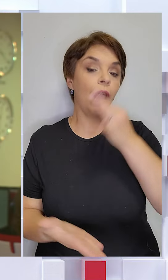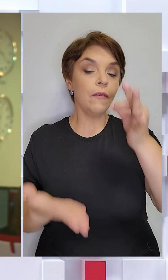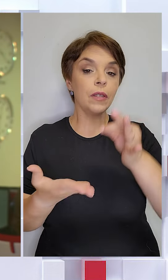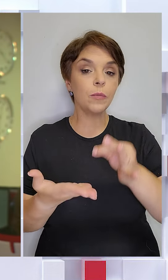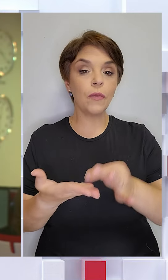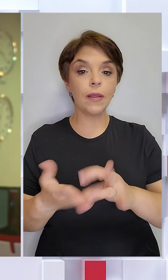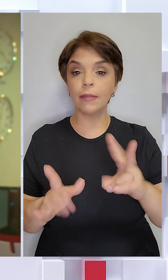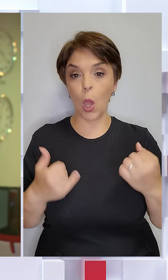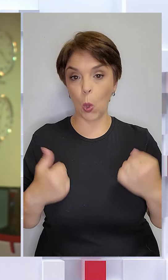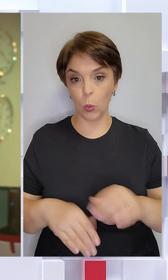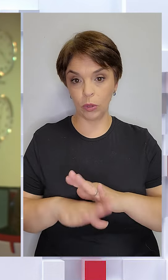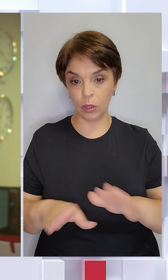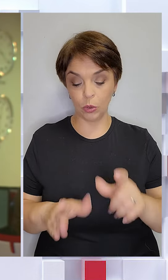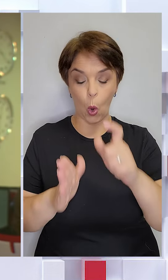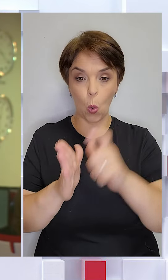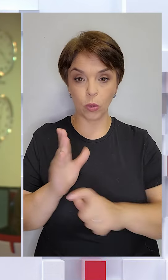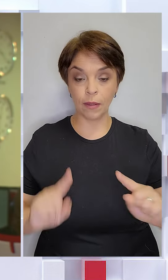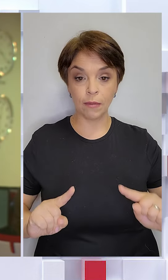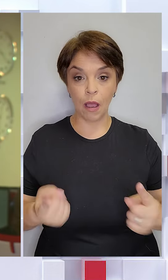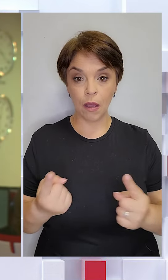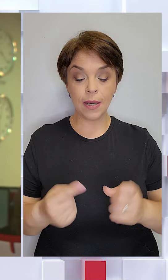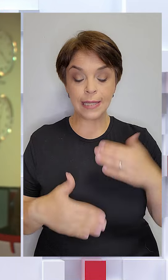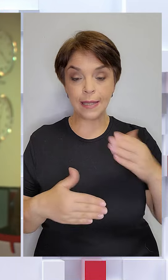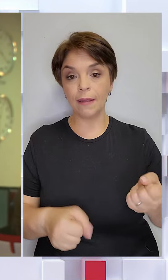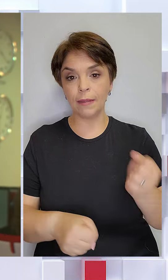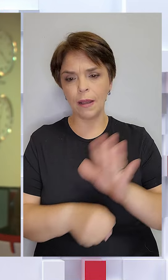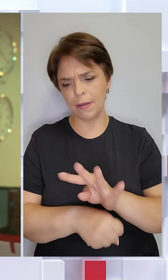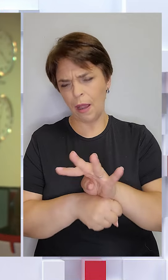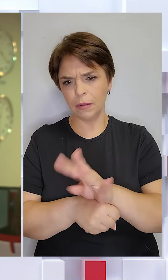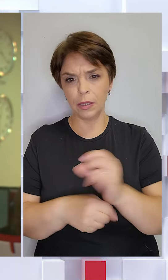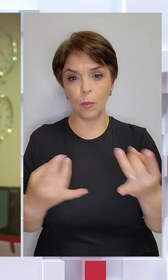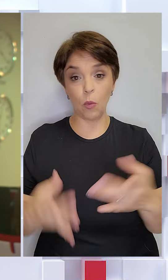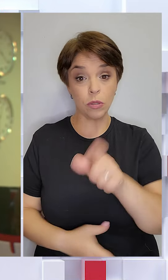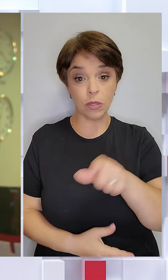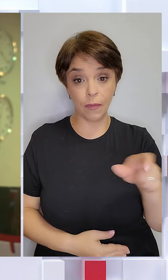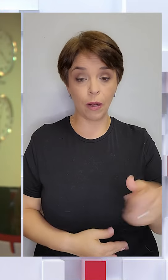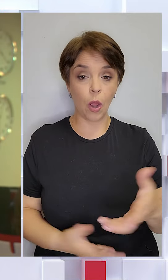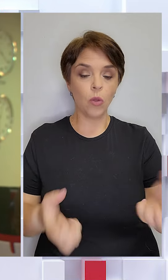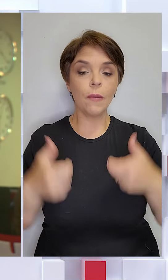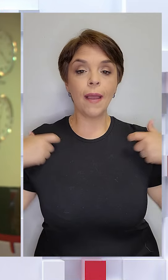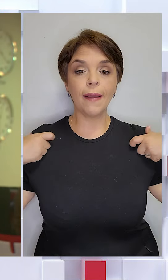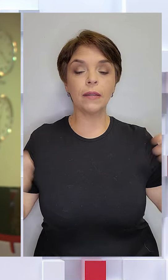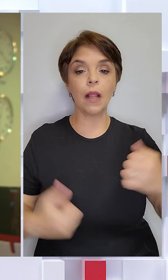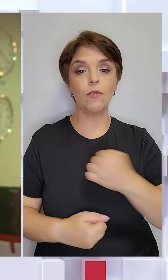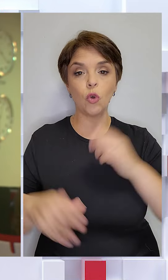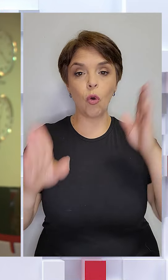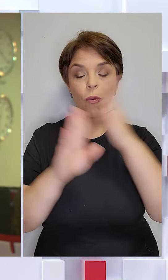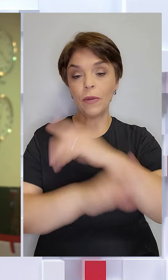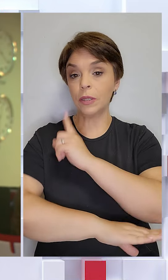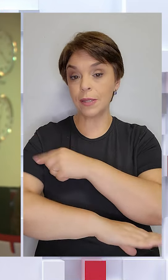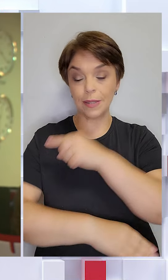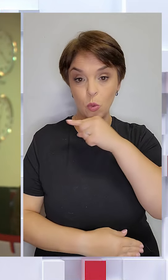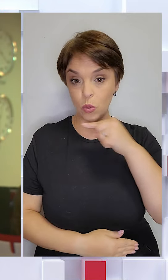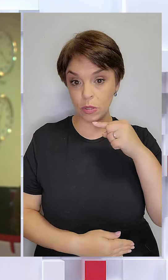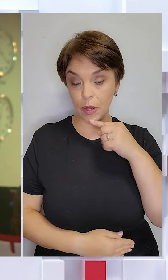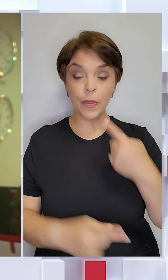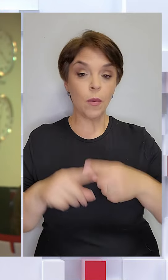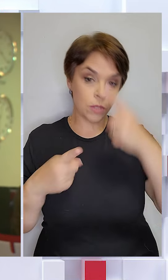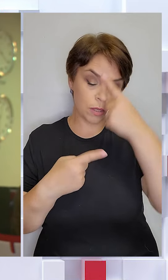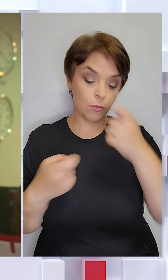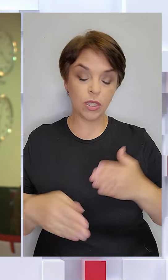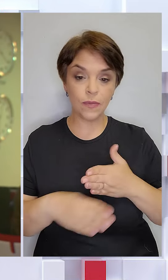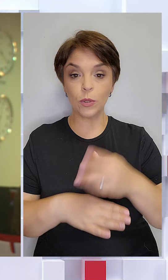Відповідальності не уникнути. Ордер на арешт за наказ гатити по цивільних отримав генерал військово-повітряних сил Росії. Про це